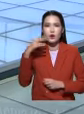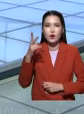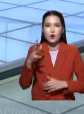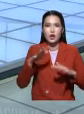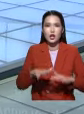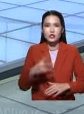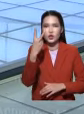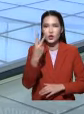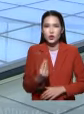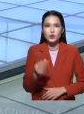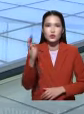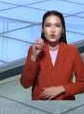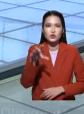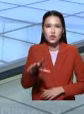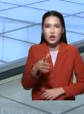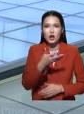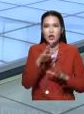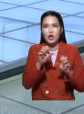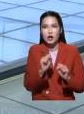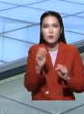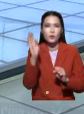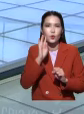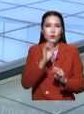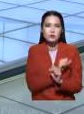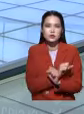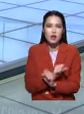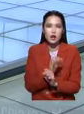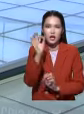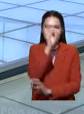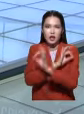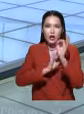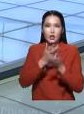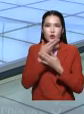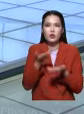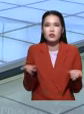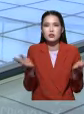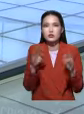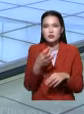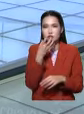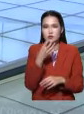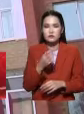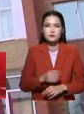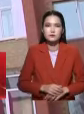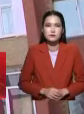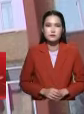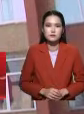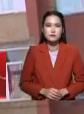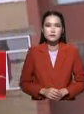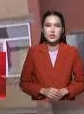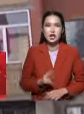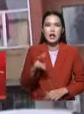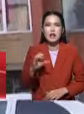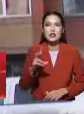үйде екі күннің бірінде жарық өшіп, су тоқтап қалады. Енді тәуліктеп жылусыз қалып отырмыз дейді. Лесная